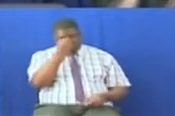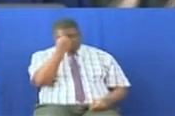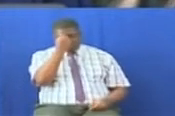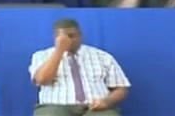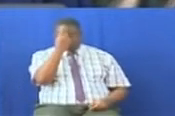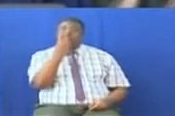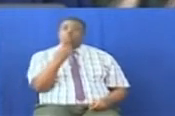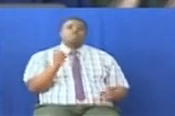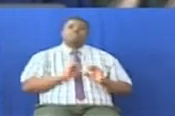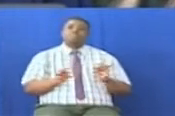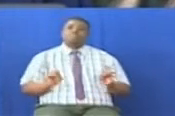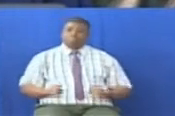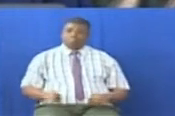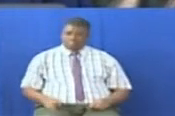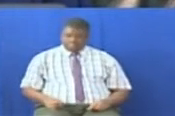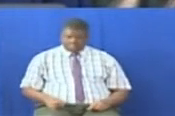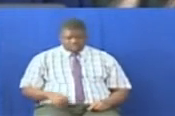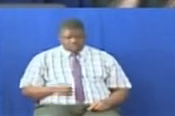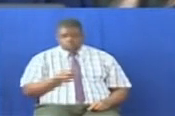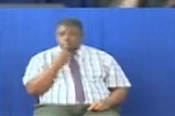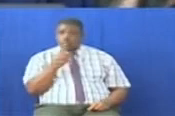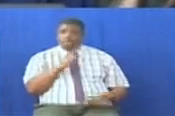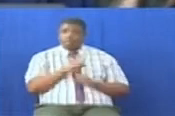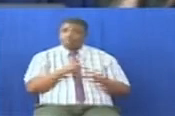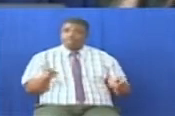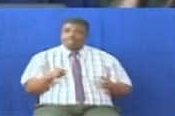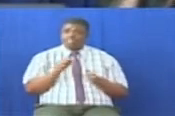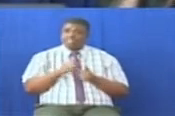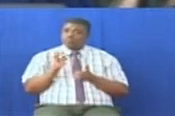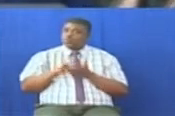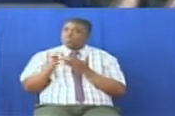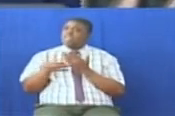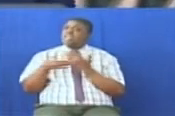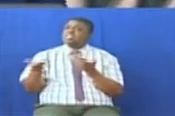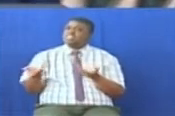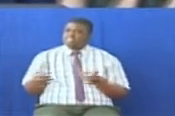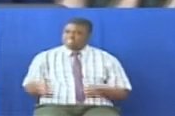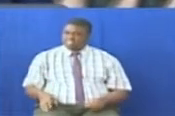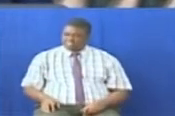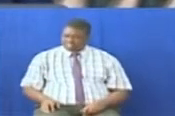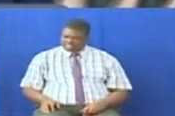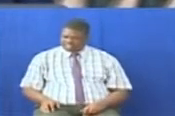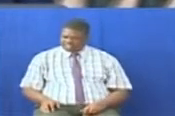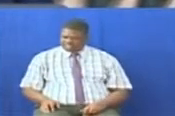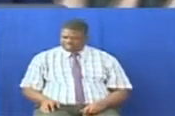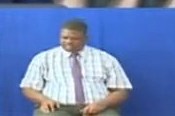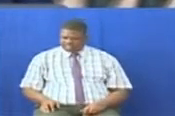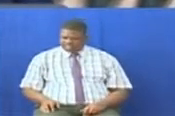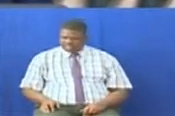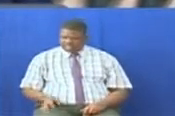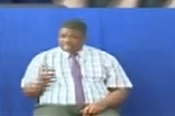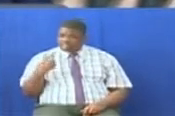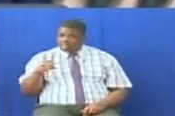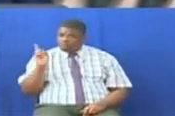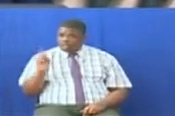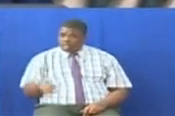hizi kura tunapiga za hapana za kitu gani. Nilikuwa nimeshamtaja mheshimiwa